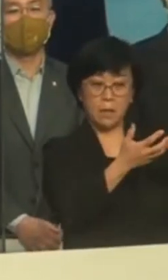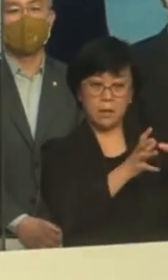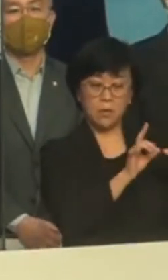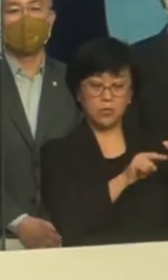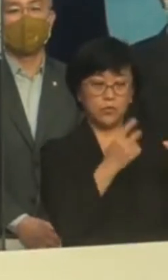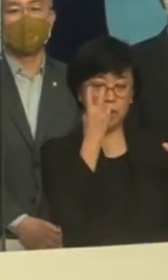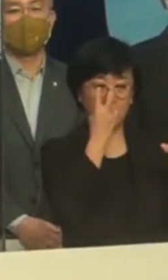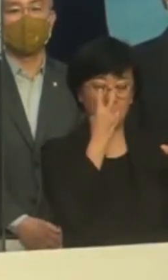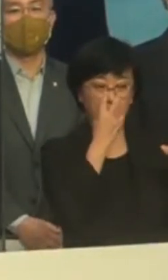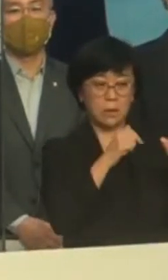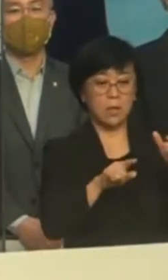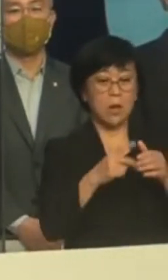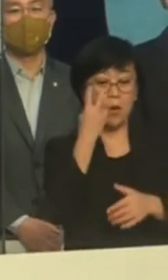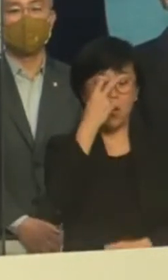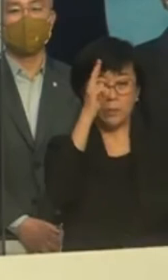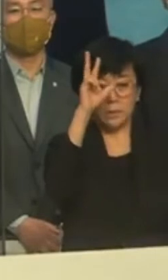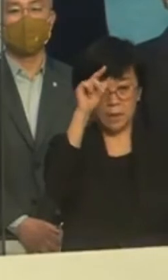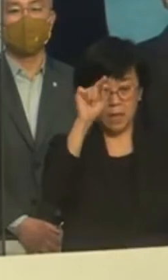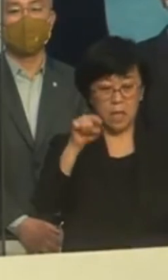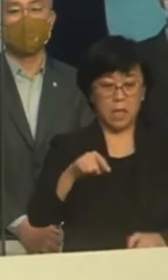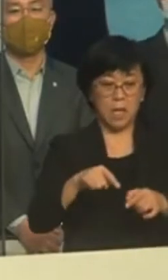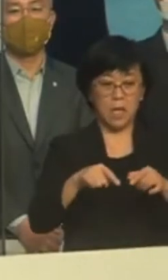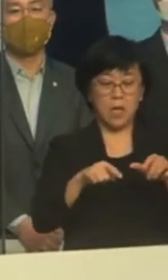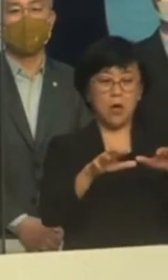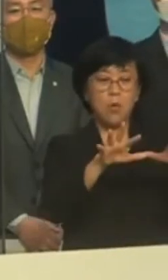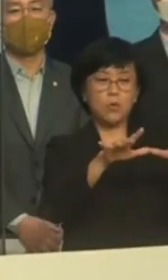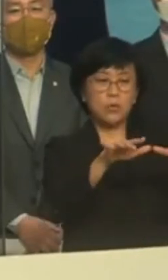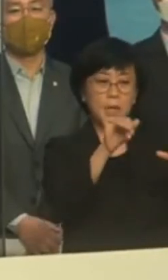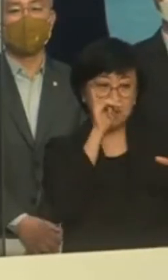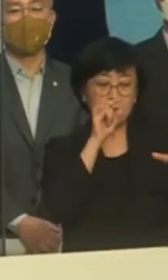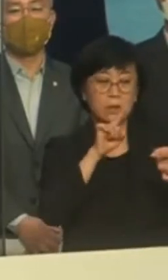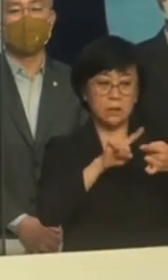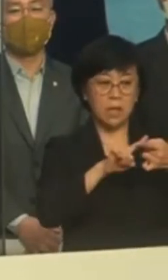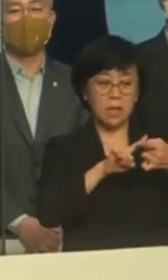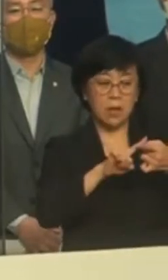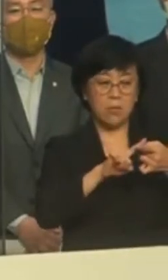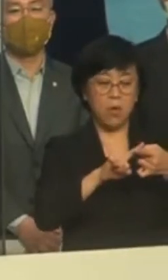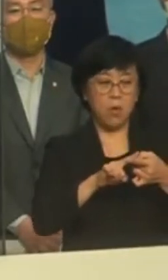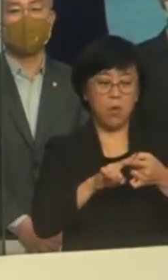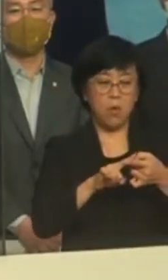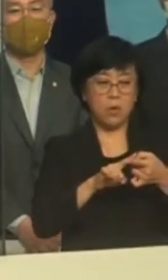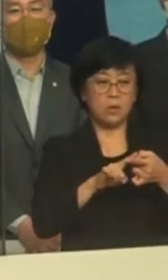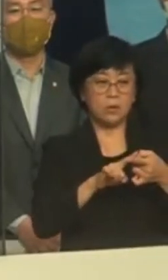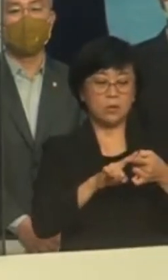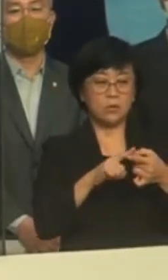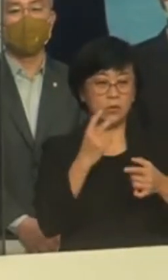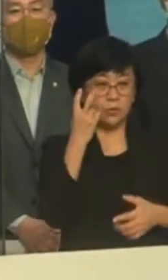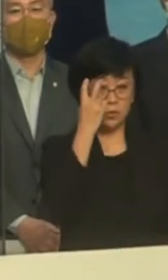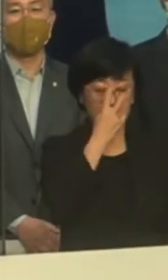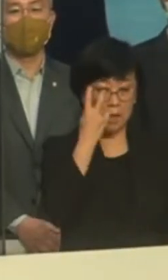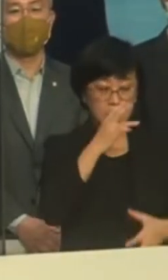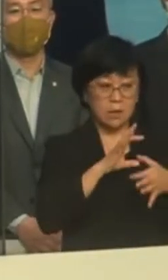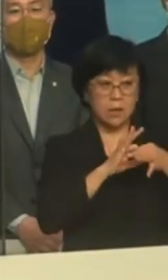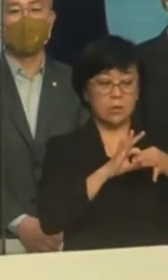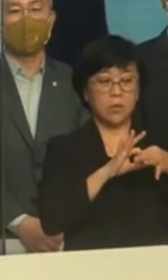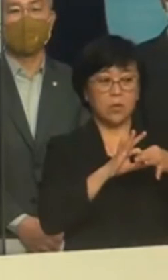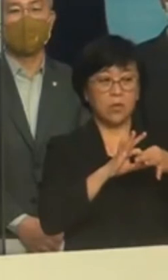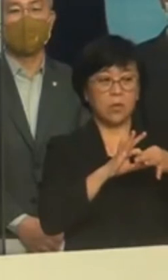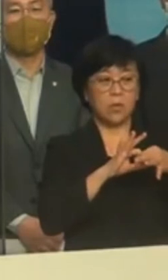인한 검찰의 꼭두각시 수사가 있었는지, 각본에 따르진 수사에 의해서